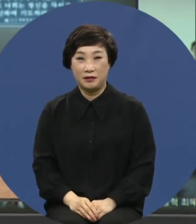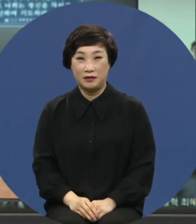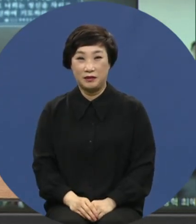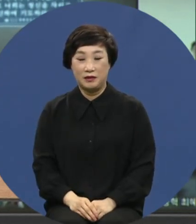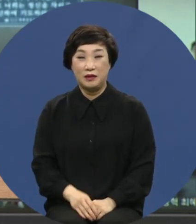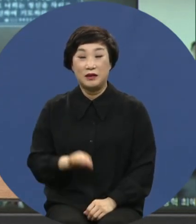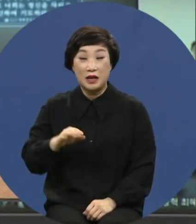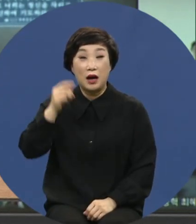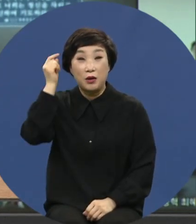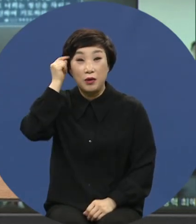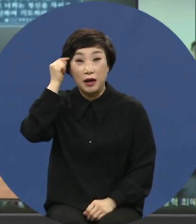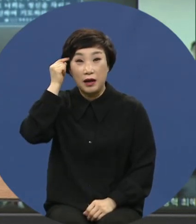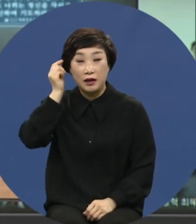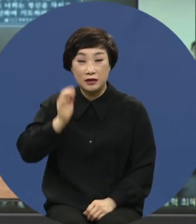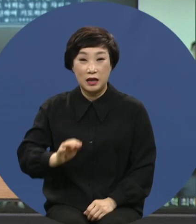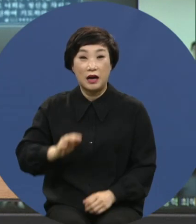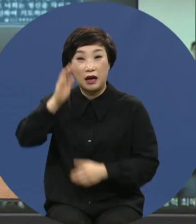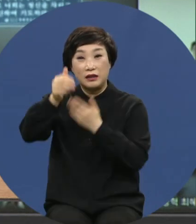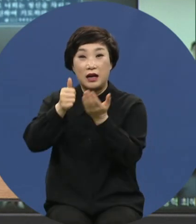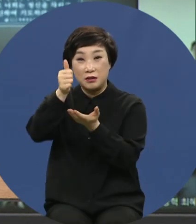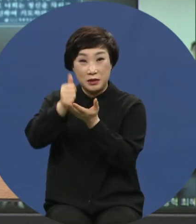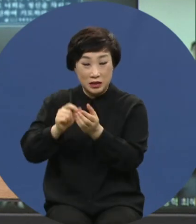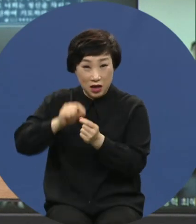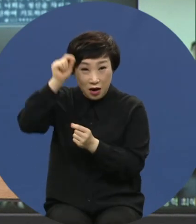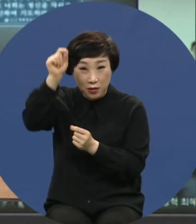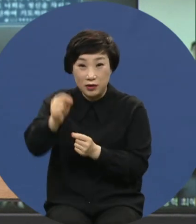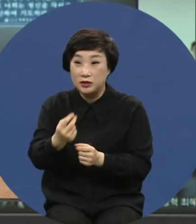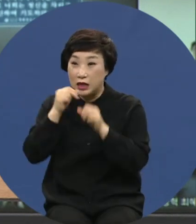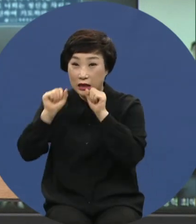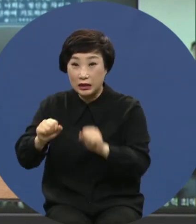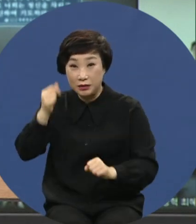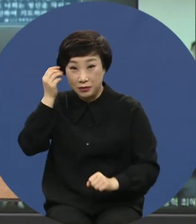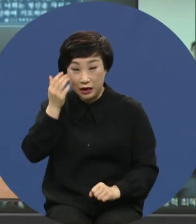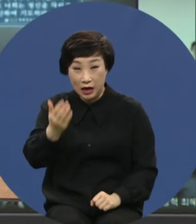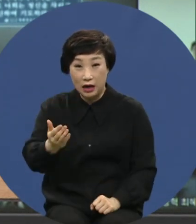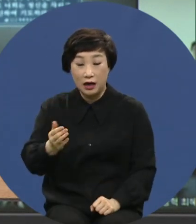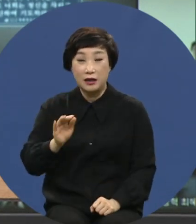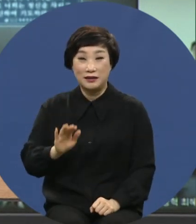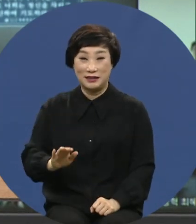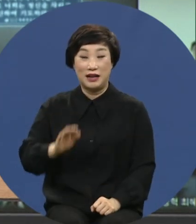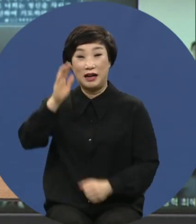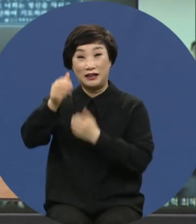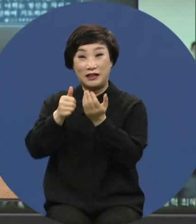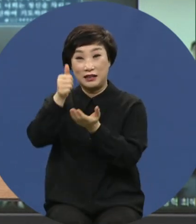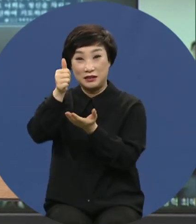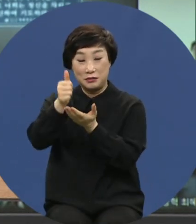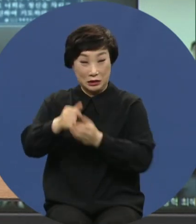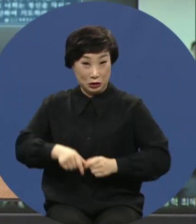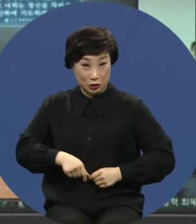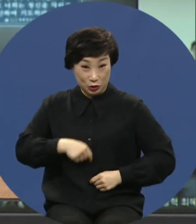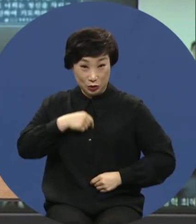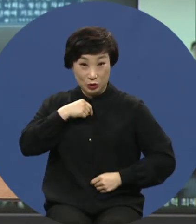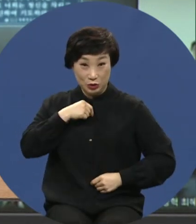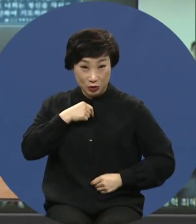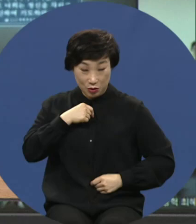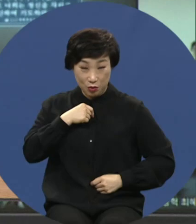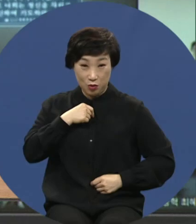하나님은 왜 그렇게 영원토록 살아계시냐? 그는